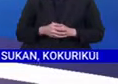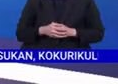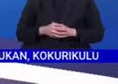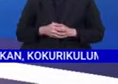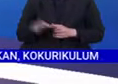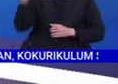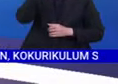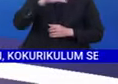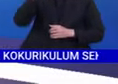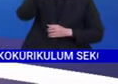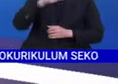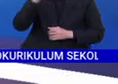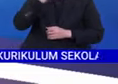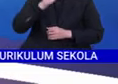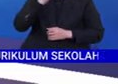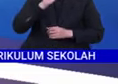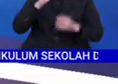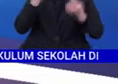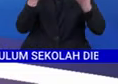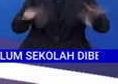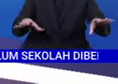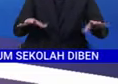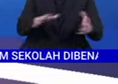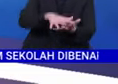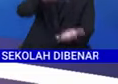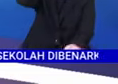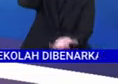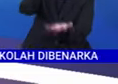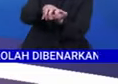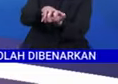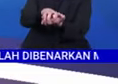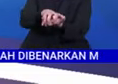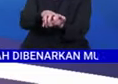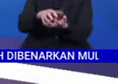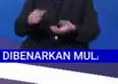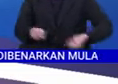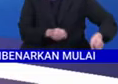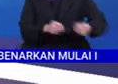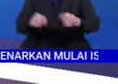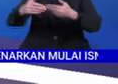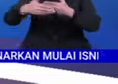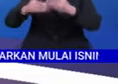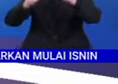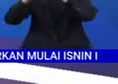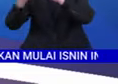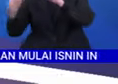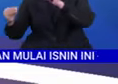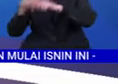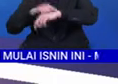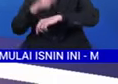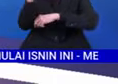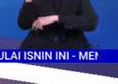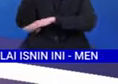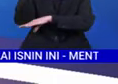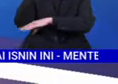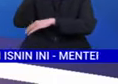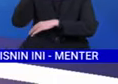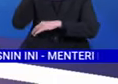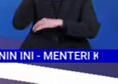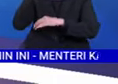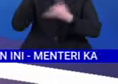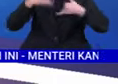Hai pencurian wanita hilang di bahan buaya di sungai the lungs widyah dekat diri kira-kira 12.00 setengah hari semalam